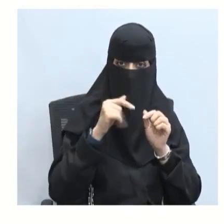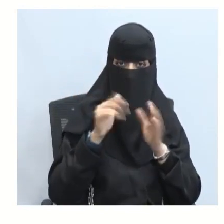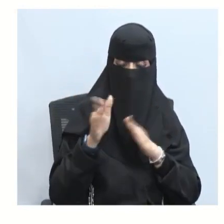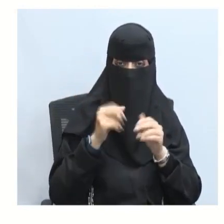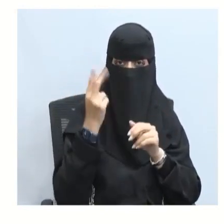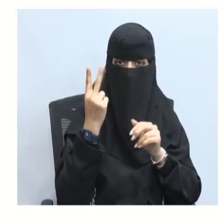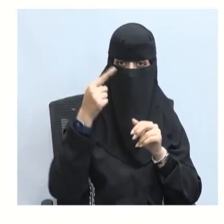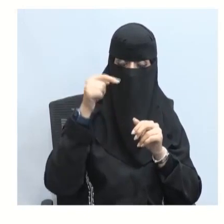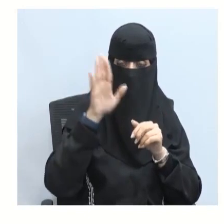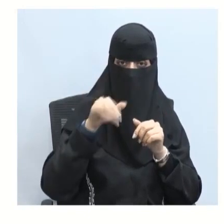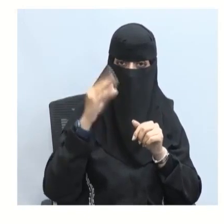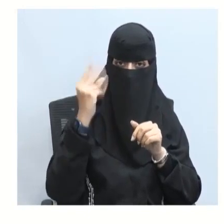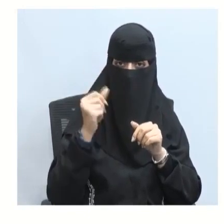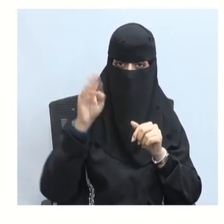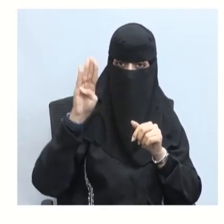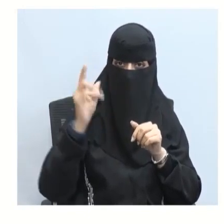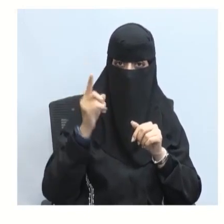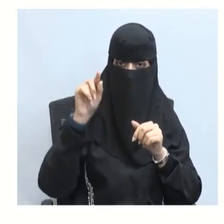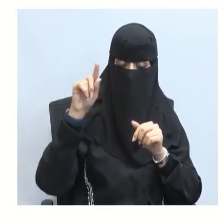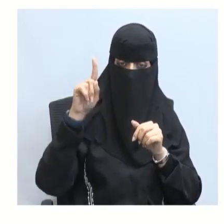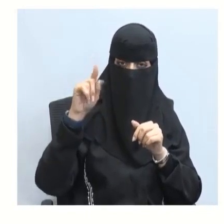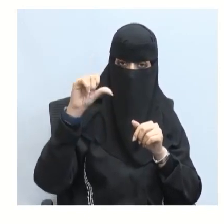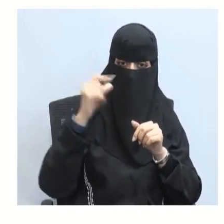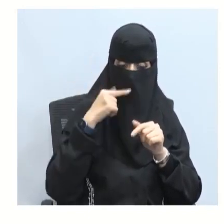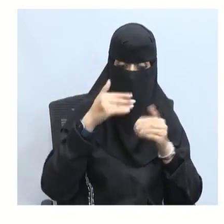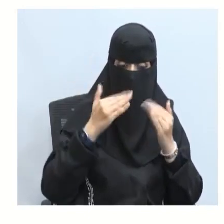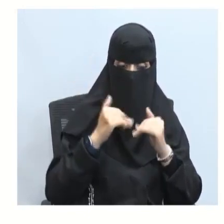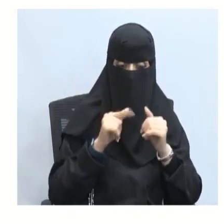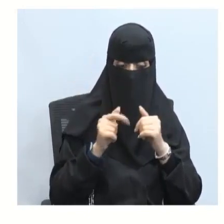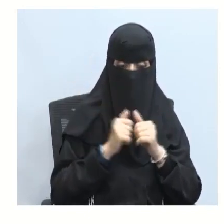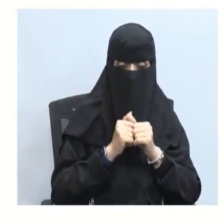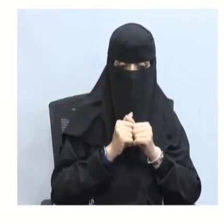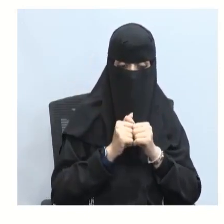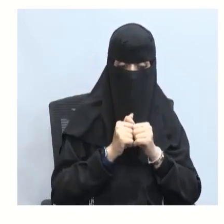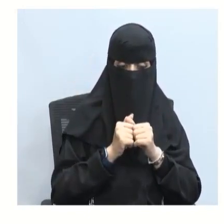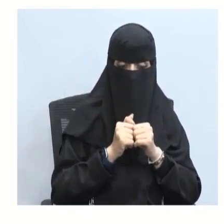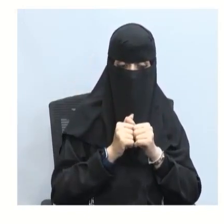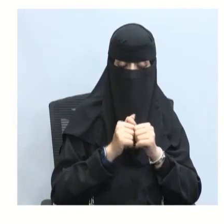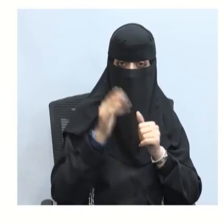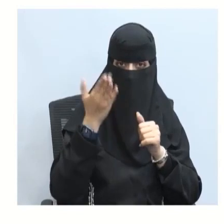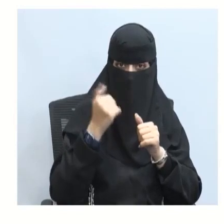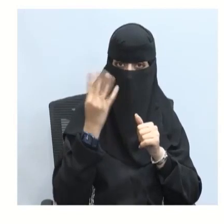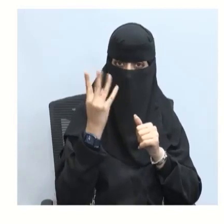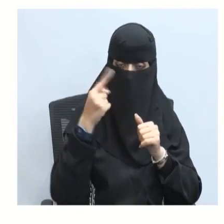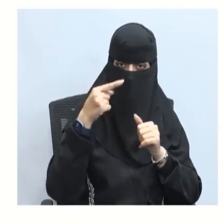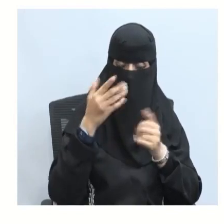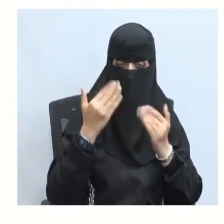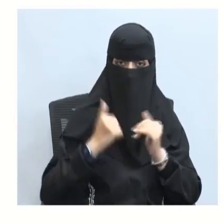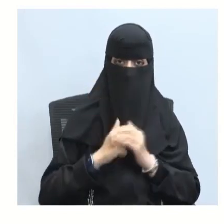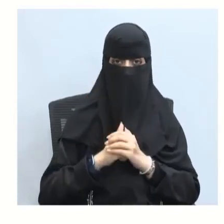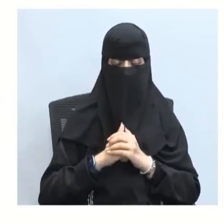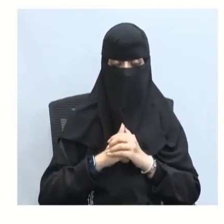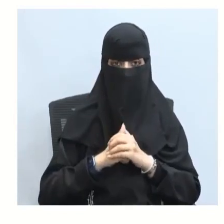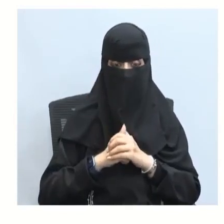12 ذره كربون اذا قمت بعد الاخرى في السطر الثاني سيكون 14 ذره